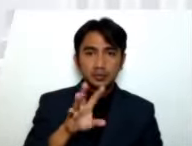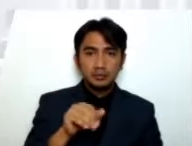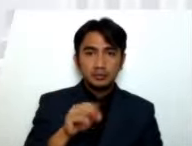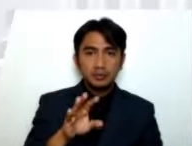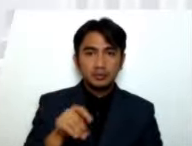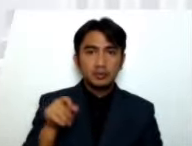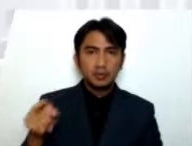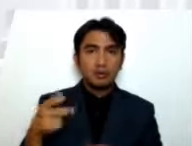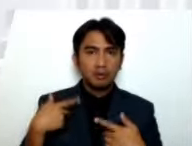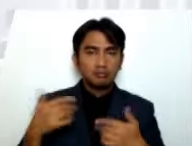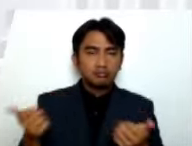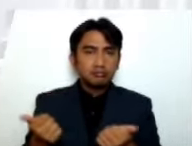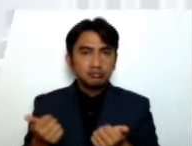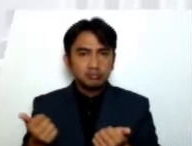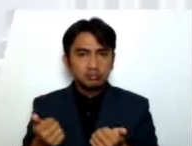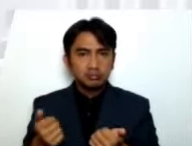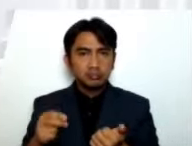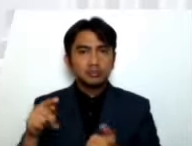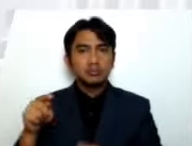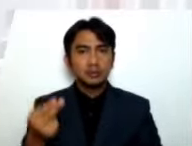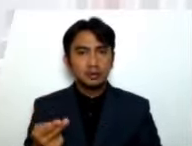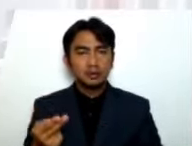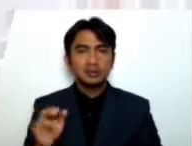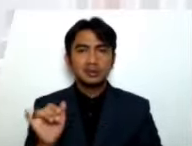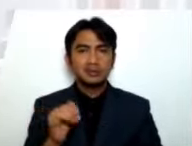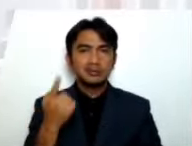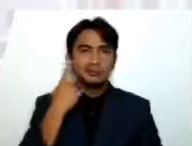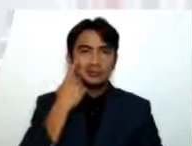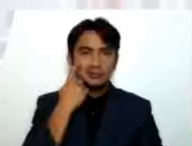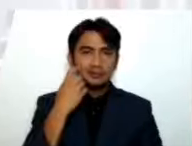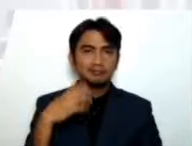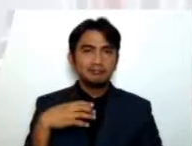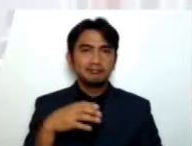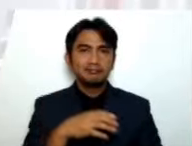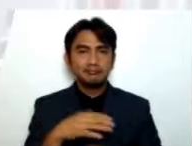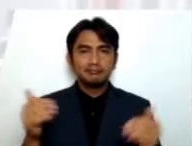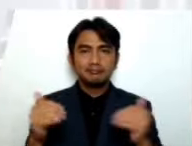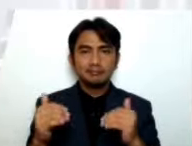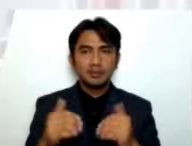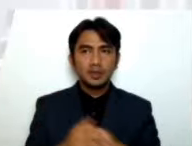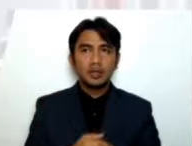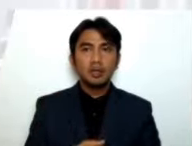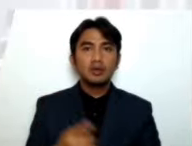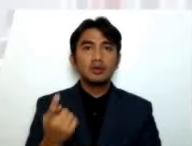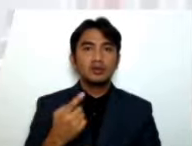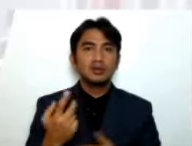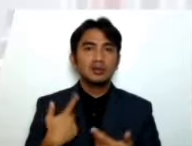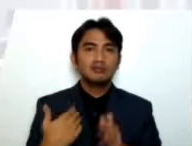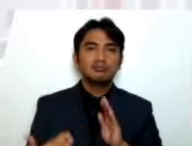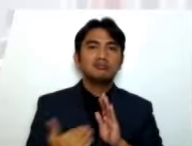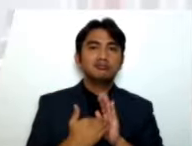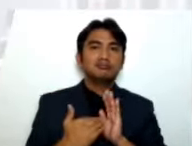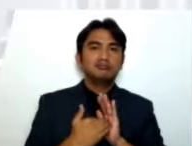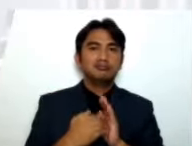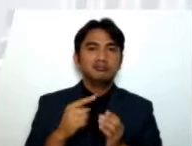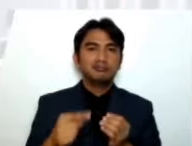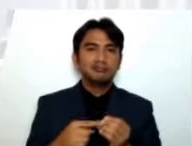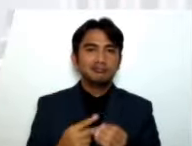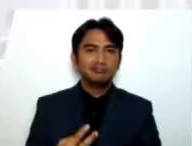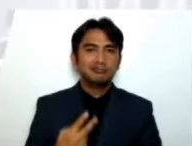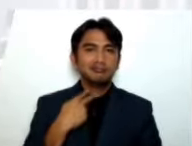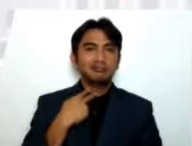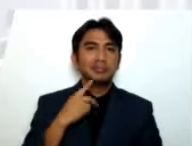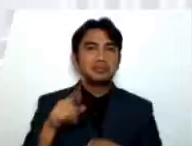noong nakaraang mga pagdinig ng Kamara. Maliwanag daw na political harassment at panggigipit dahil sa politika ang